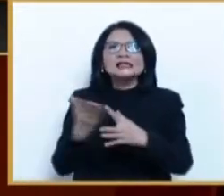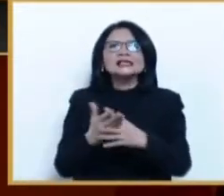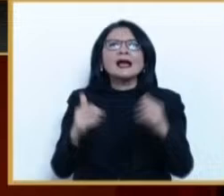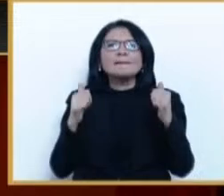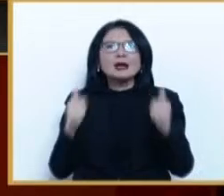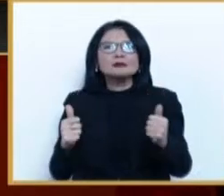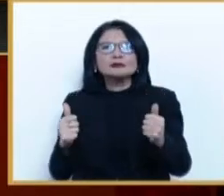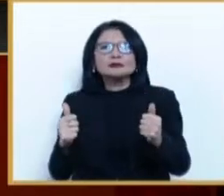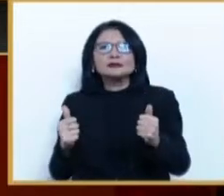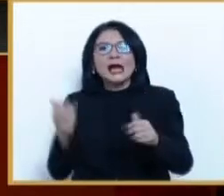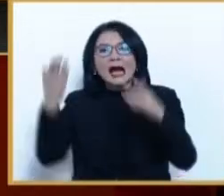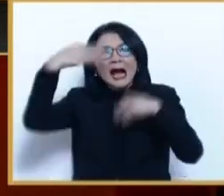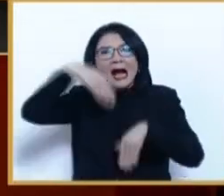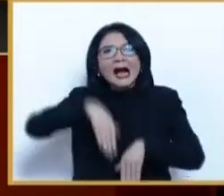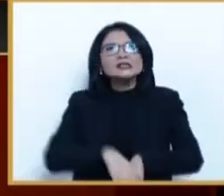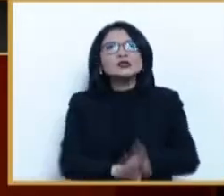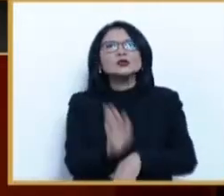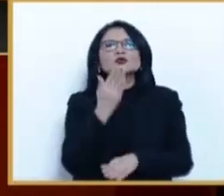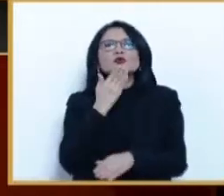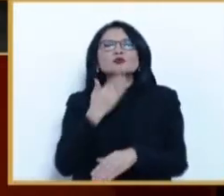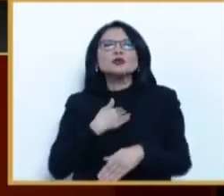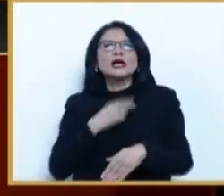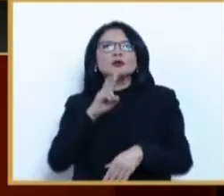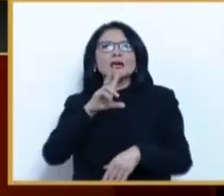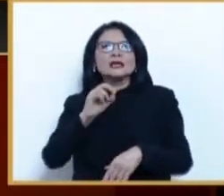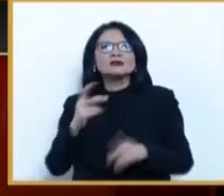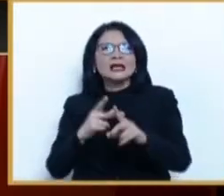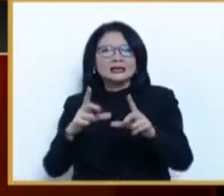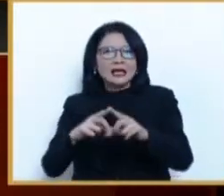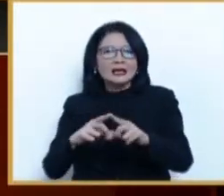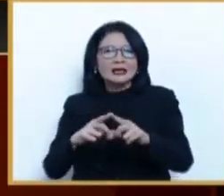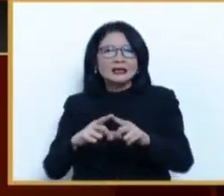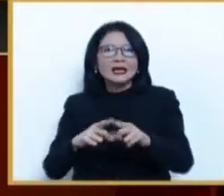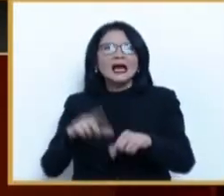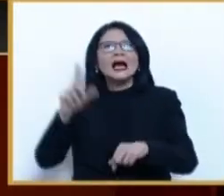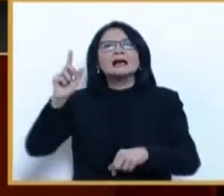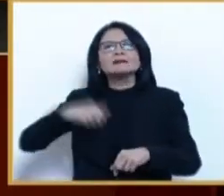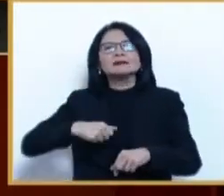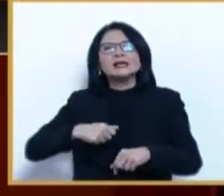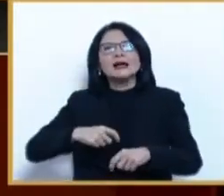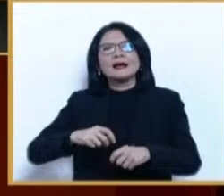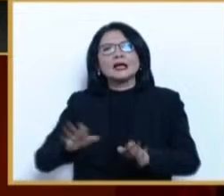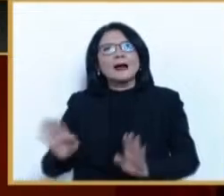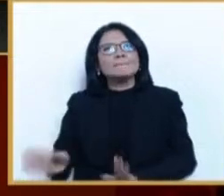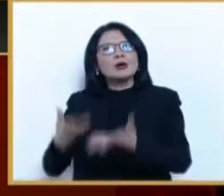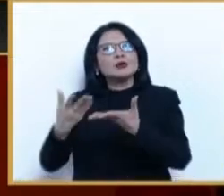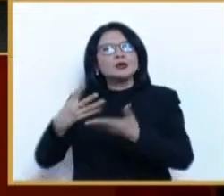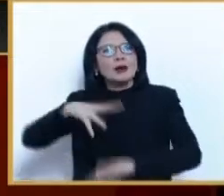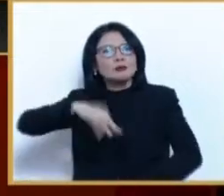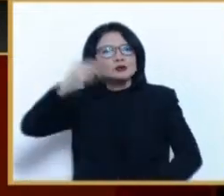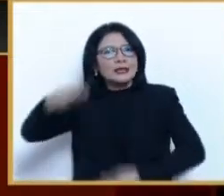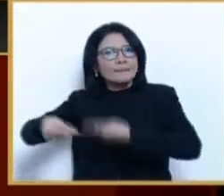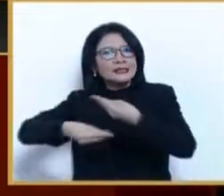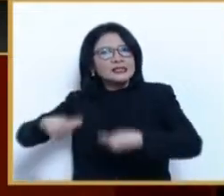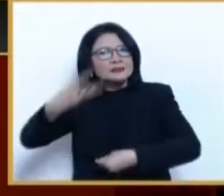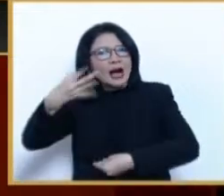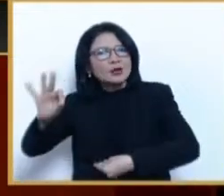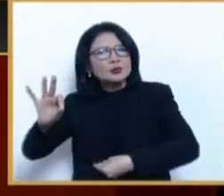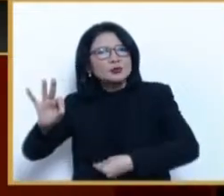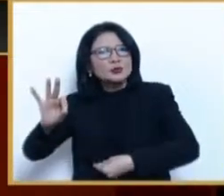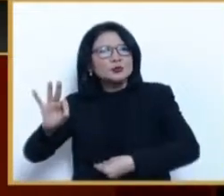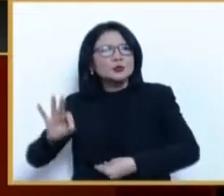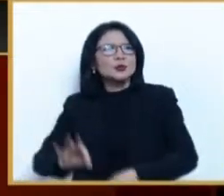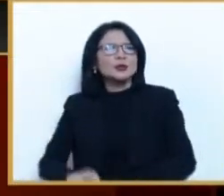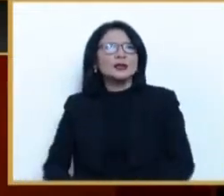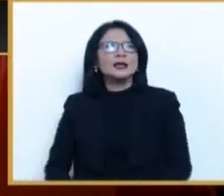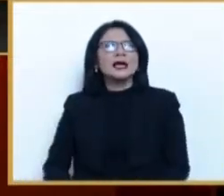hear membangun tinggal kita bikin pusat bisnis baru dengan aner tenennya adalah akumulasi dari